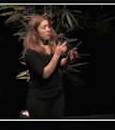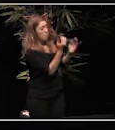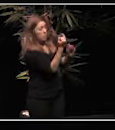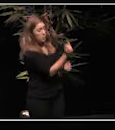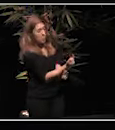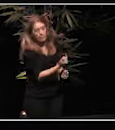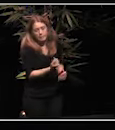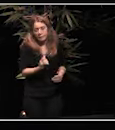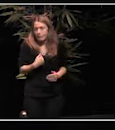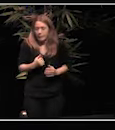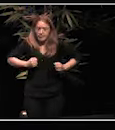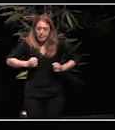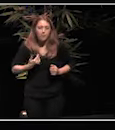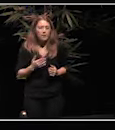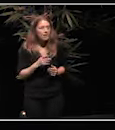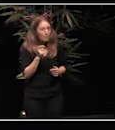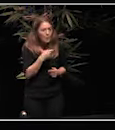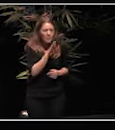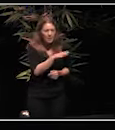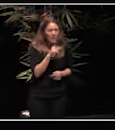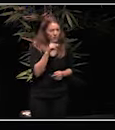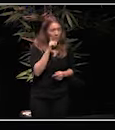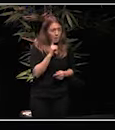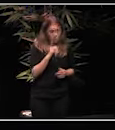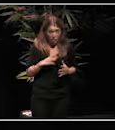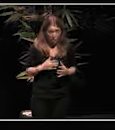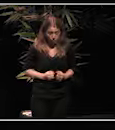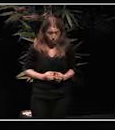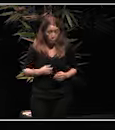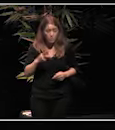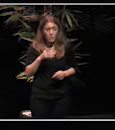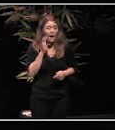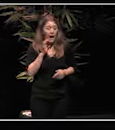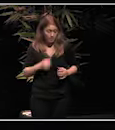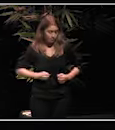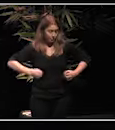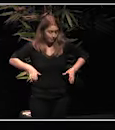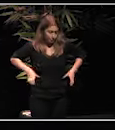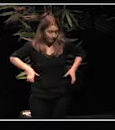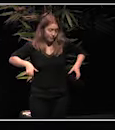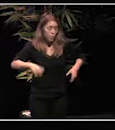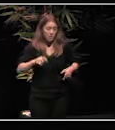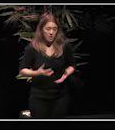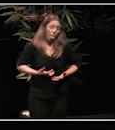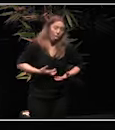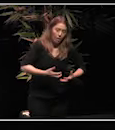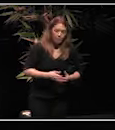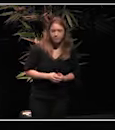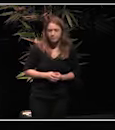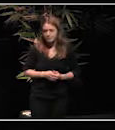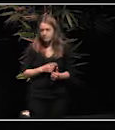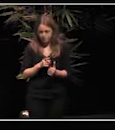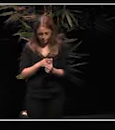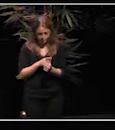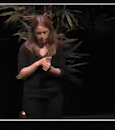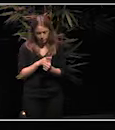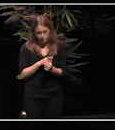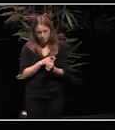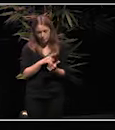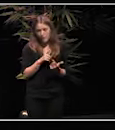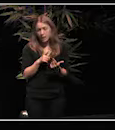grasses que les hommes et donc ça leur fait du surpoids à porter. Et puis l'autre raison, si admettons qu'elles soient vraiment aussi maigres que les hommes, ce qui n'est pas possible d'un point de vue